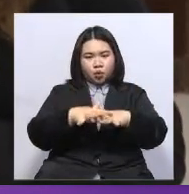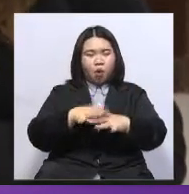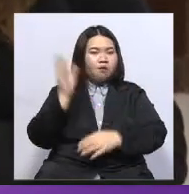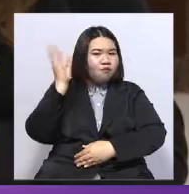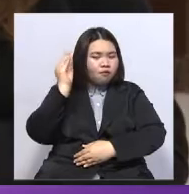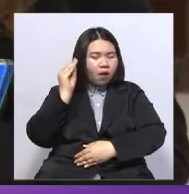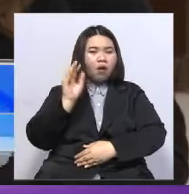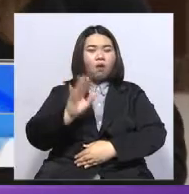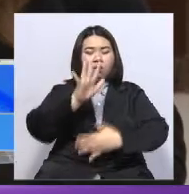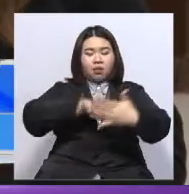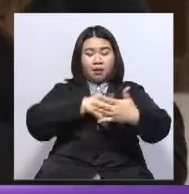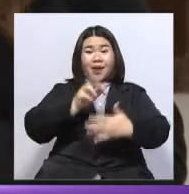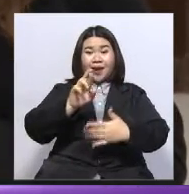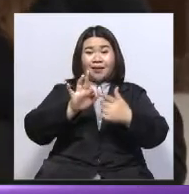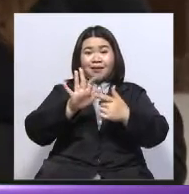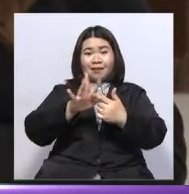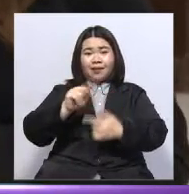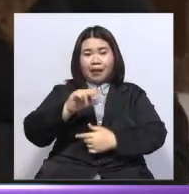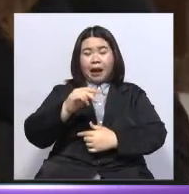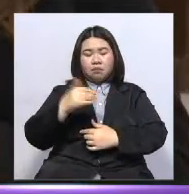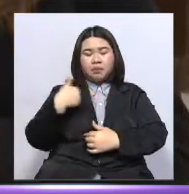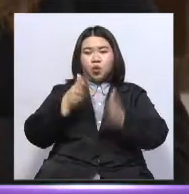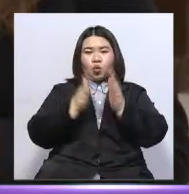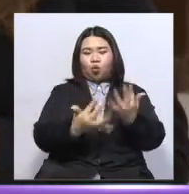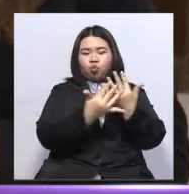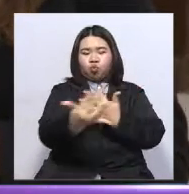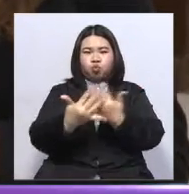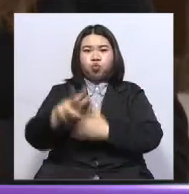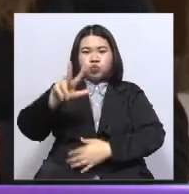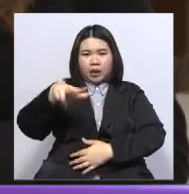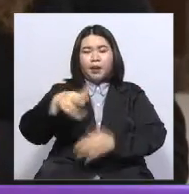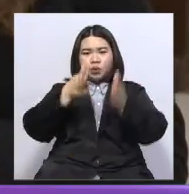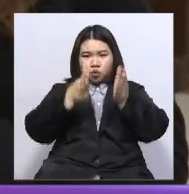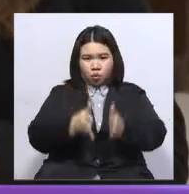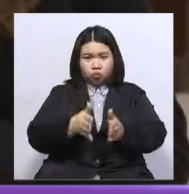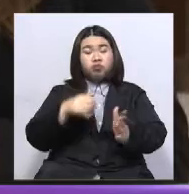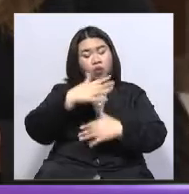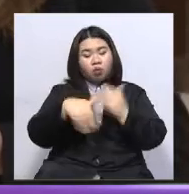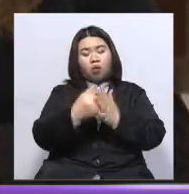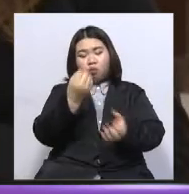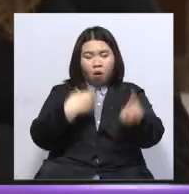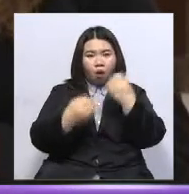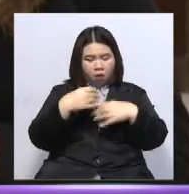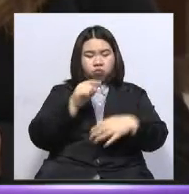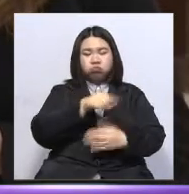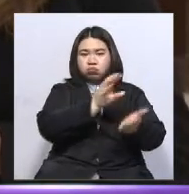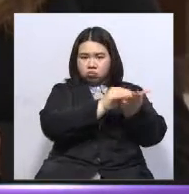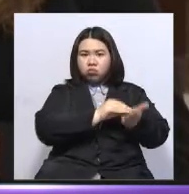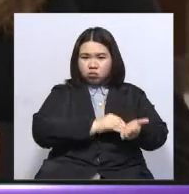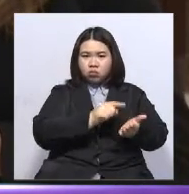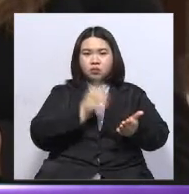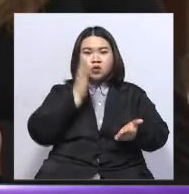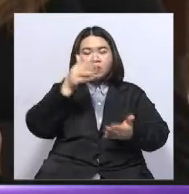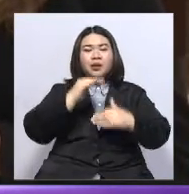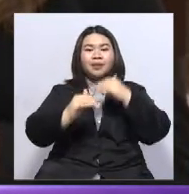างยุทธศาสตร์ชาติในเบื้องต้นประมาณ 3,000 คนค่ะซึ่งทุกข้อเสนอแนะก็จะมีส่วนสำคัญในการผลักดันประเทศ